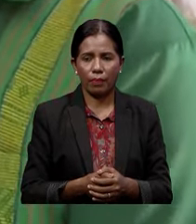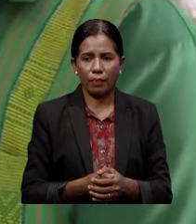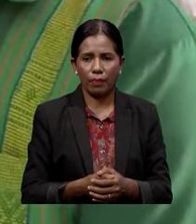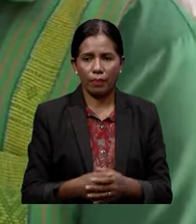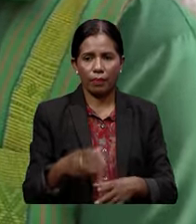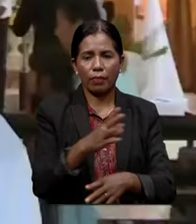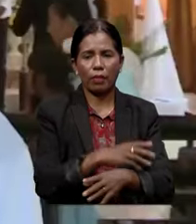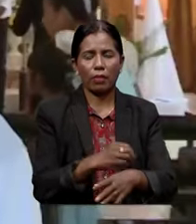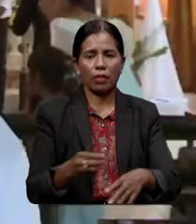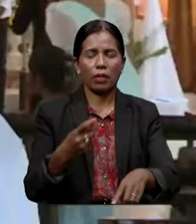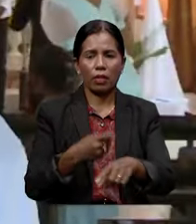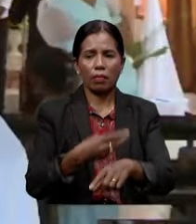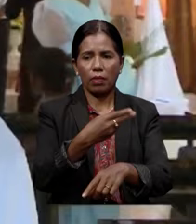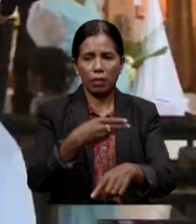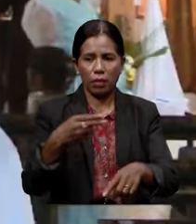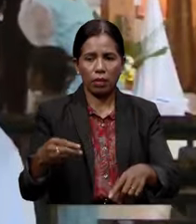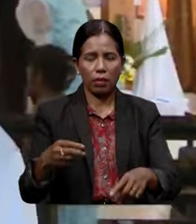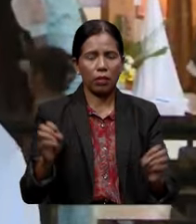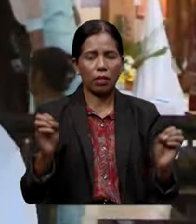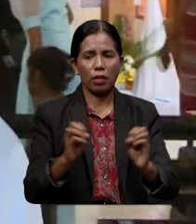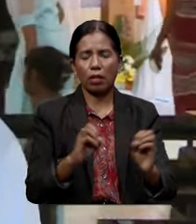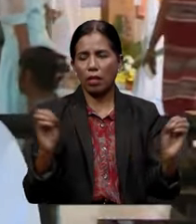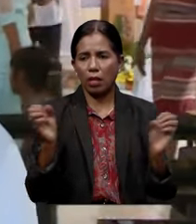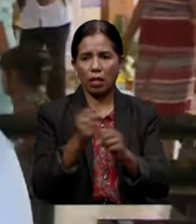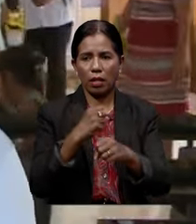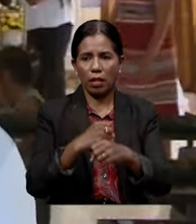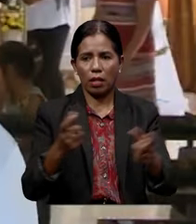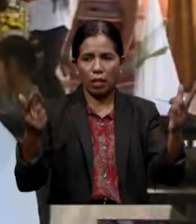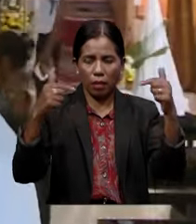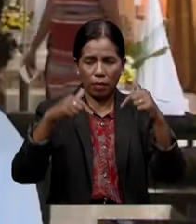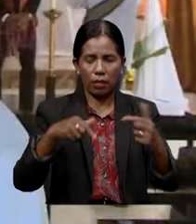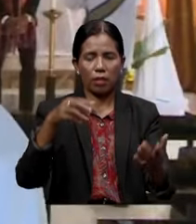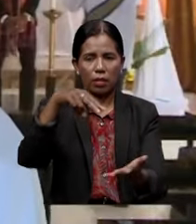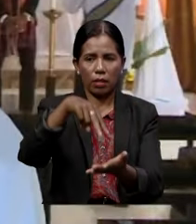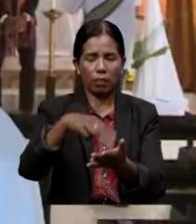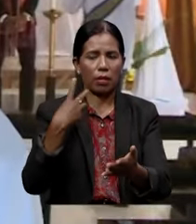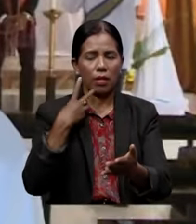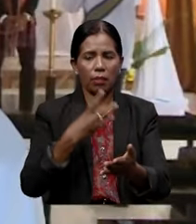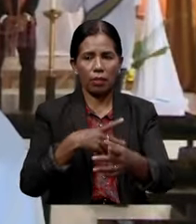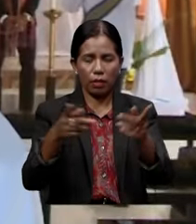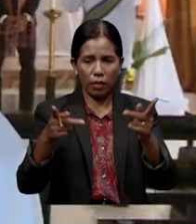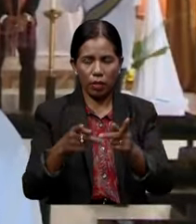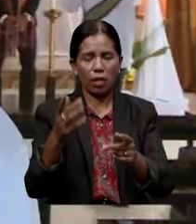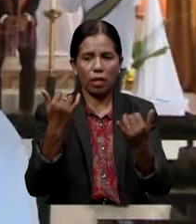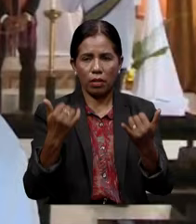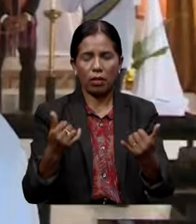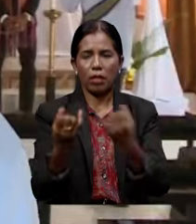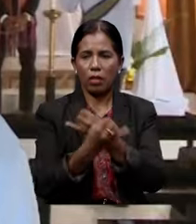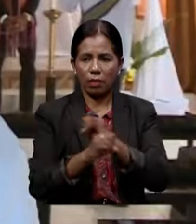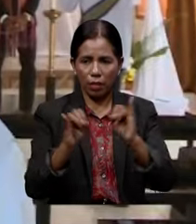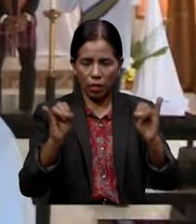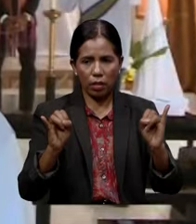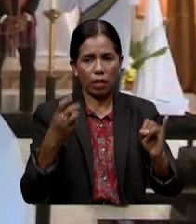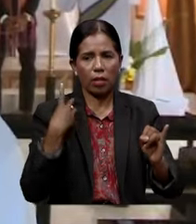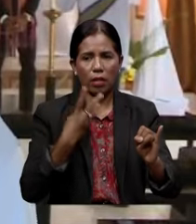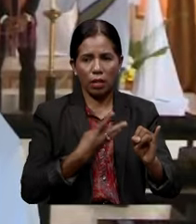Portugues nia tembu mos don bispo nunca mai sama amini arai kuinda dai kukun an